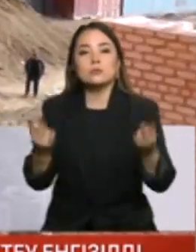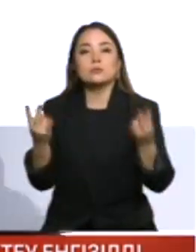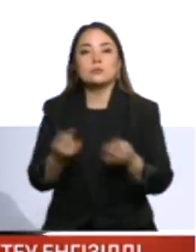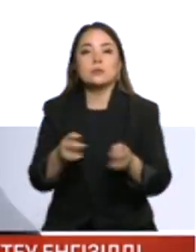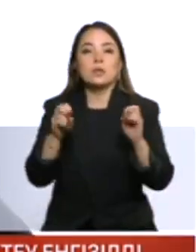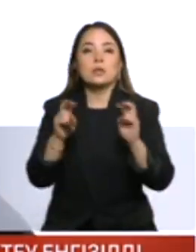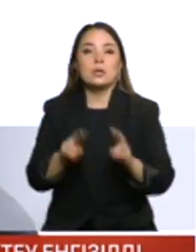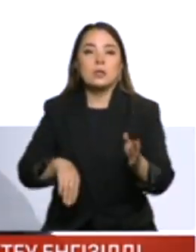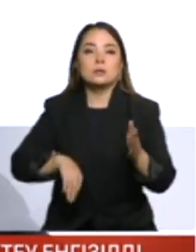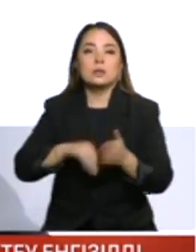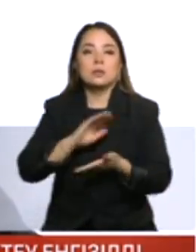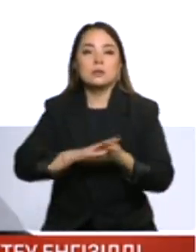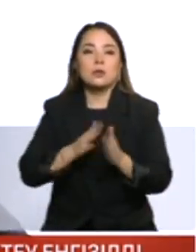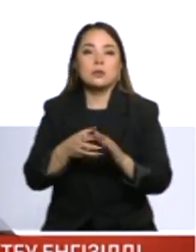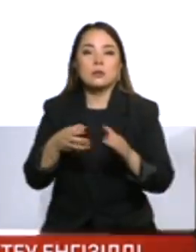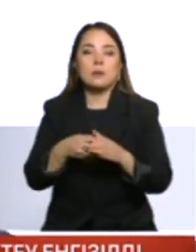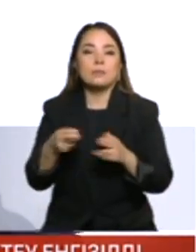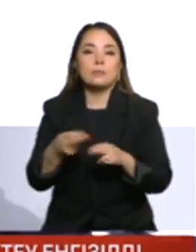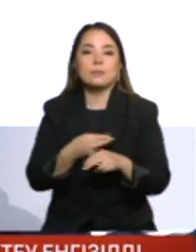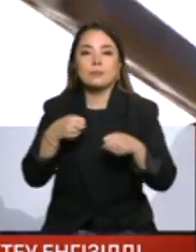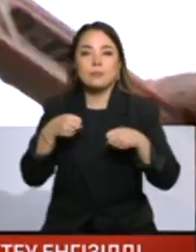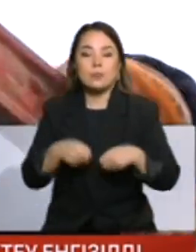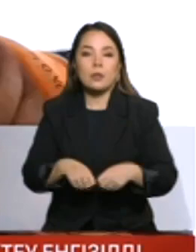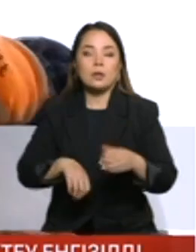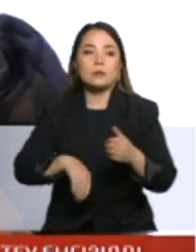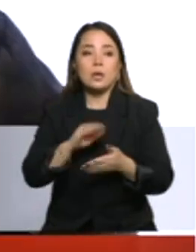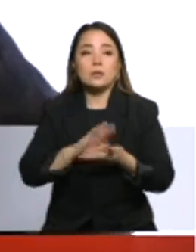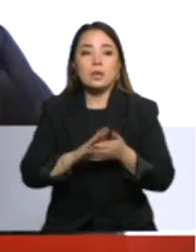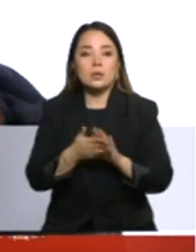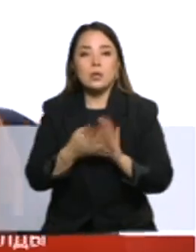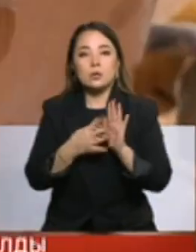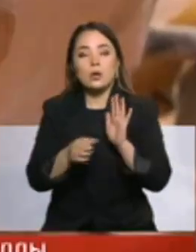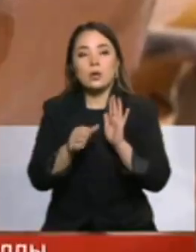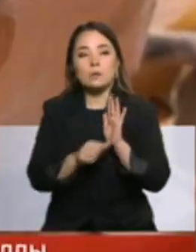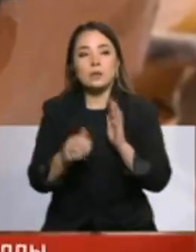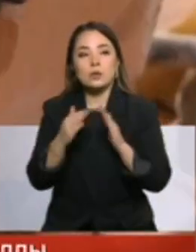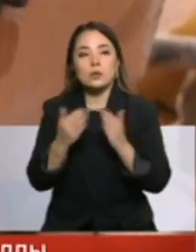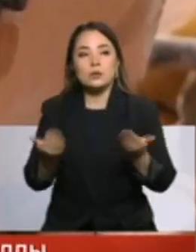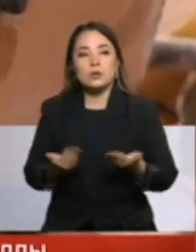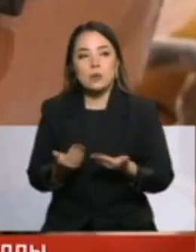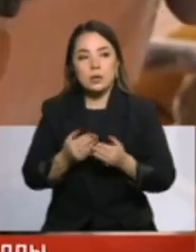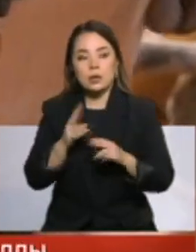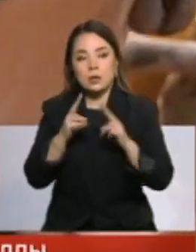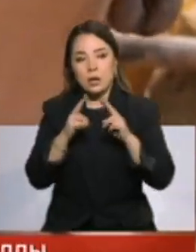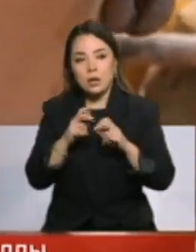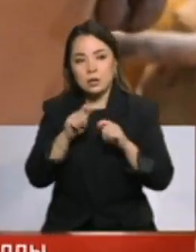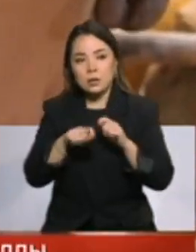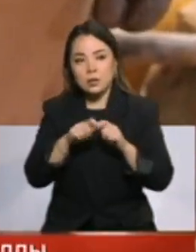арнап сатып алу құқығынсыз жалға беруге 960 пәтер қарастырылған.